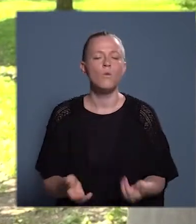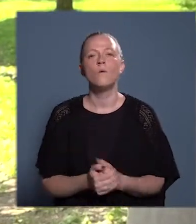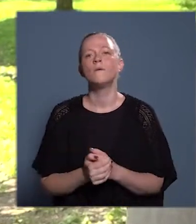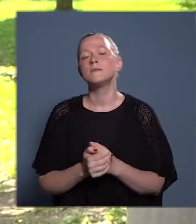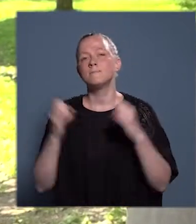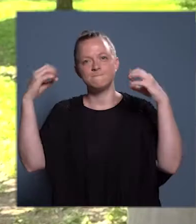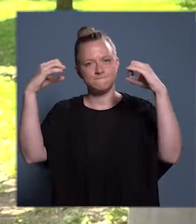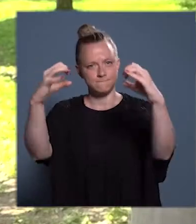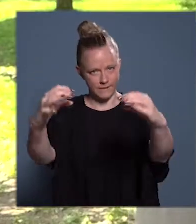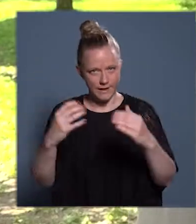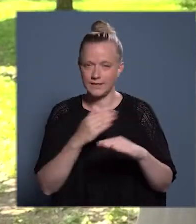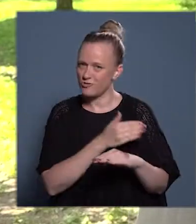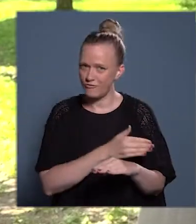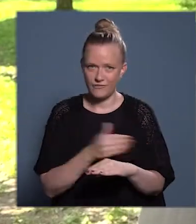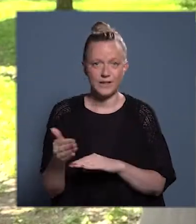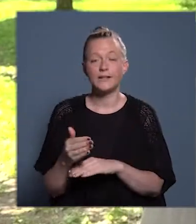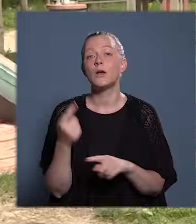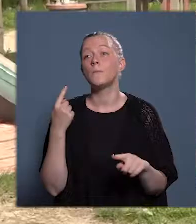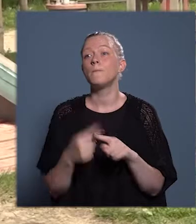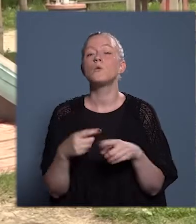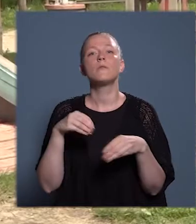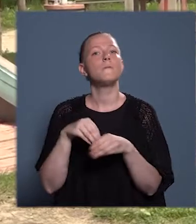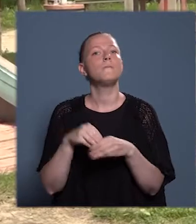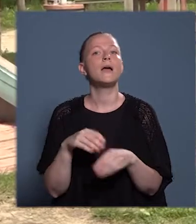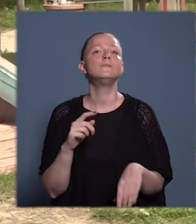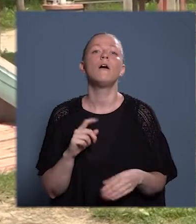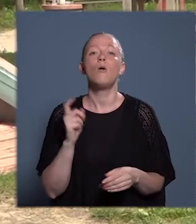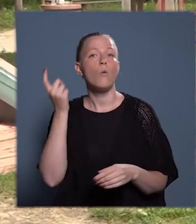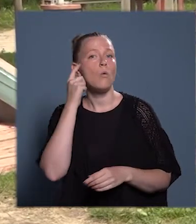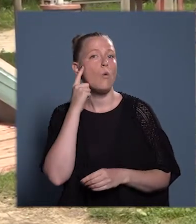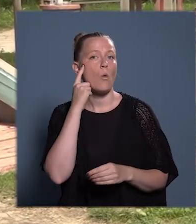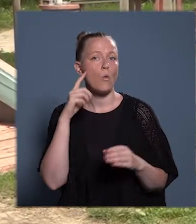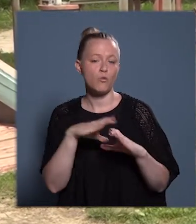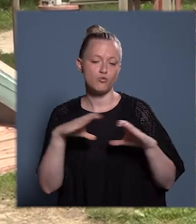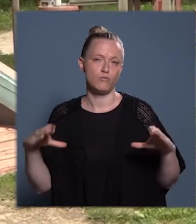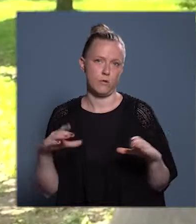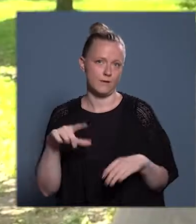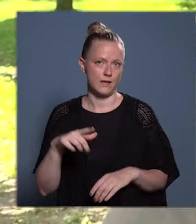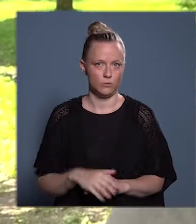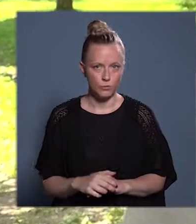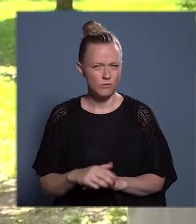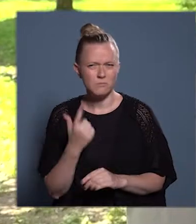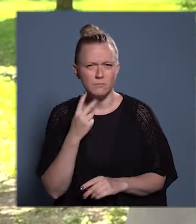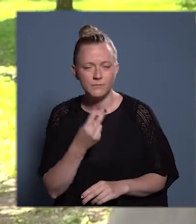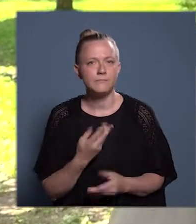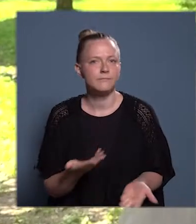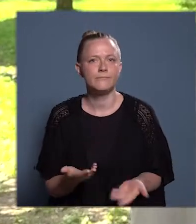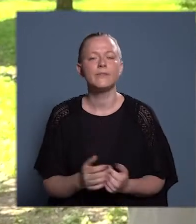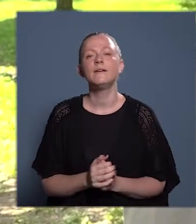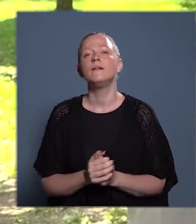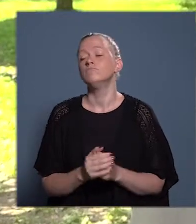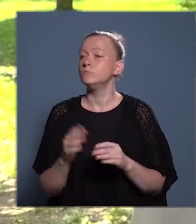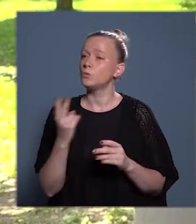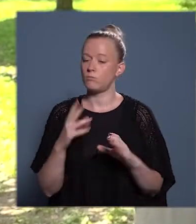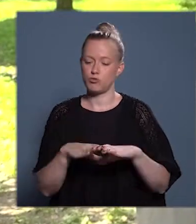végig, és lesz benne okospad 2. Milyen az okospad egész pontosan? Hogy néz ez ki? Egy normális méretű pad,